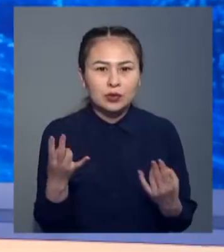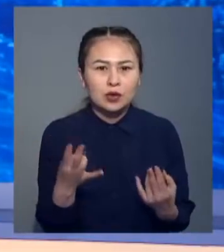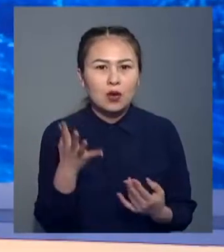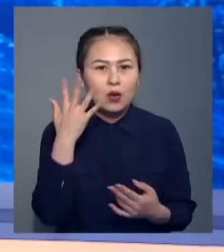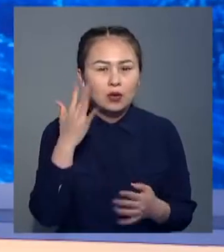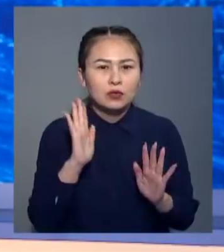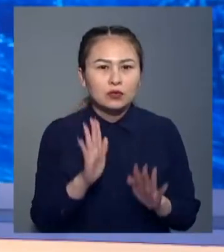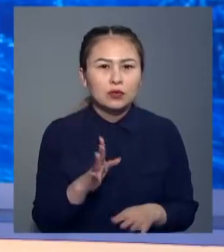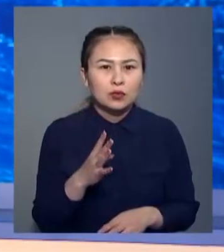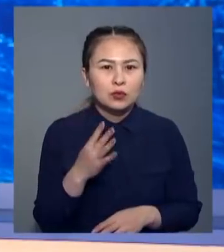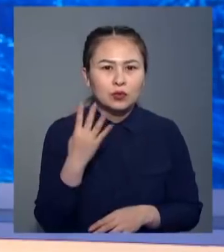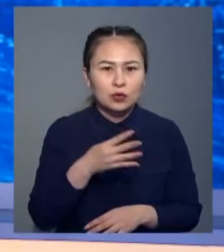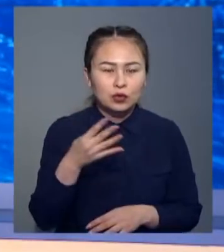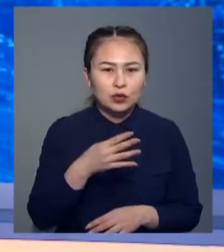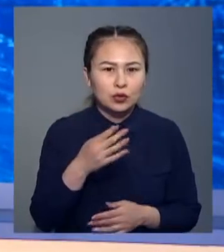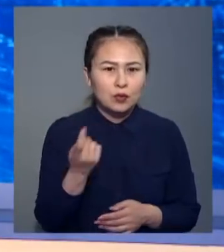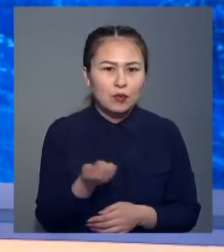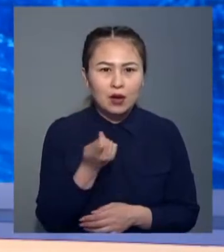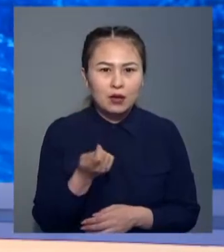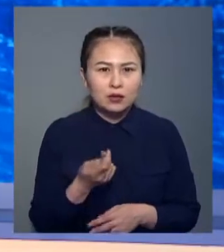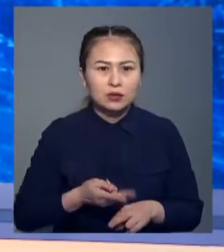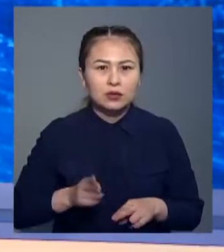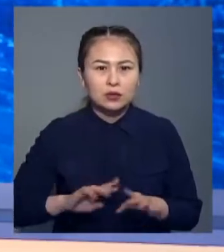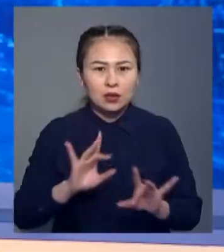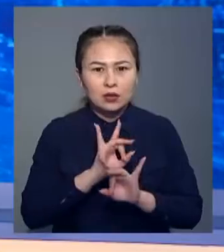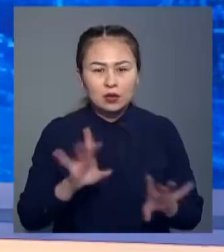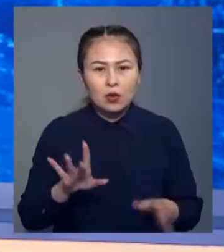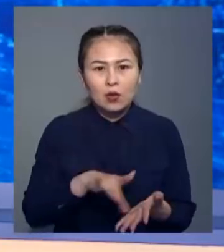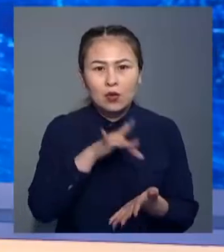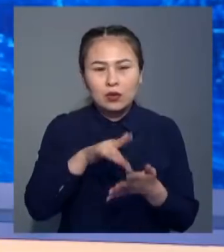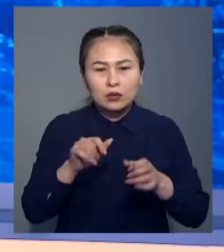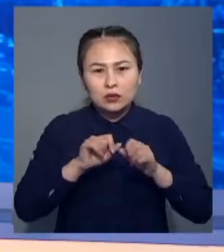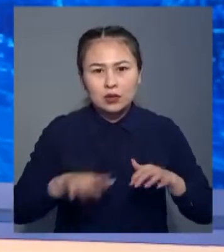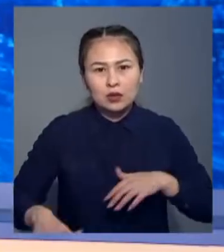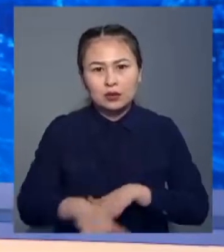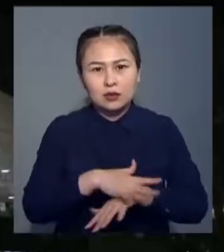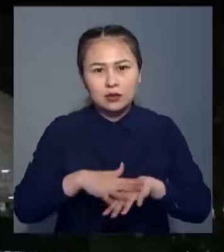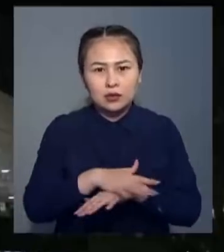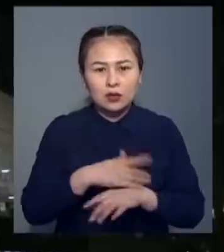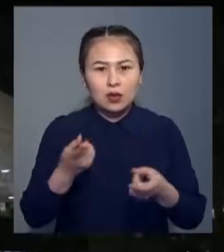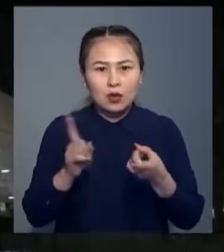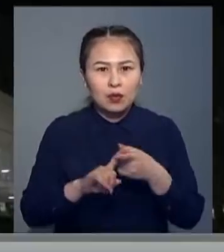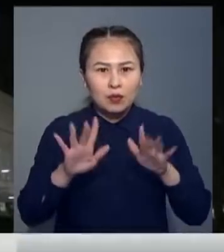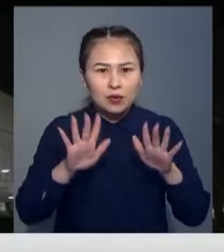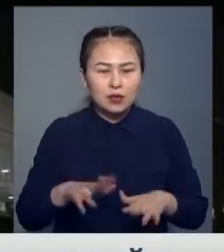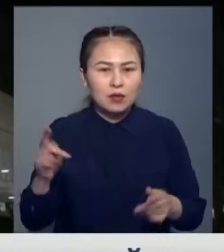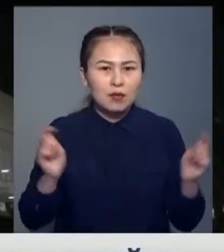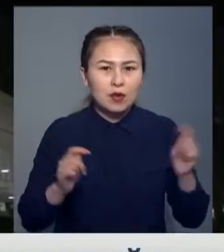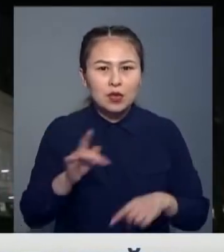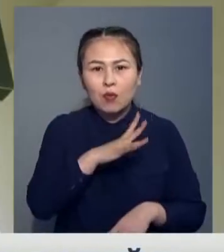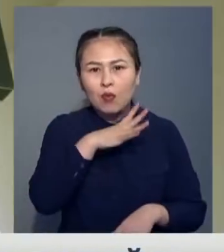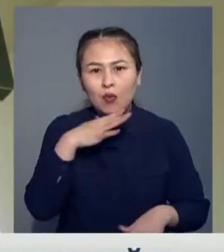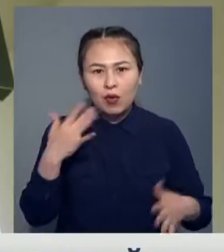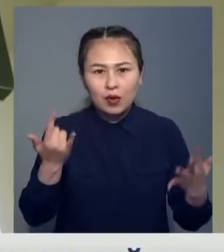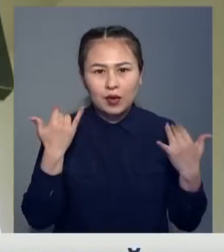қолда небәрі 4 мың аппарат бар. Губернатор індеттің қалада таралуын халықтың тығыз қоныстанғанымен түсіндіріп отыр.